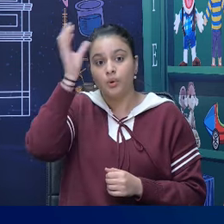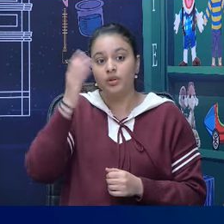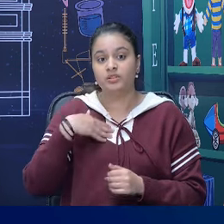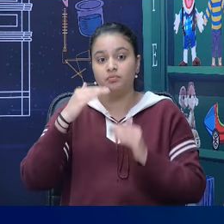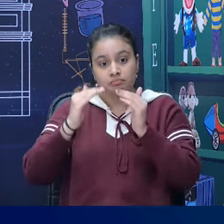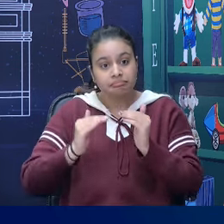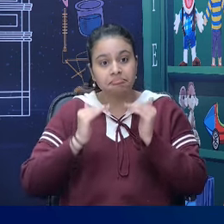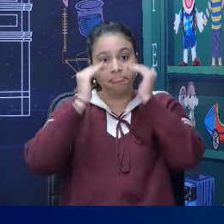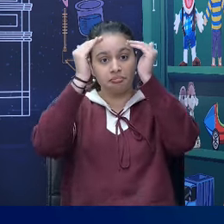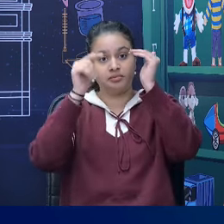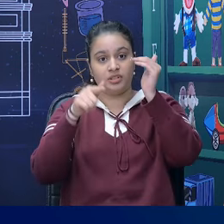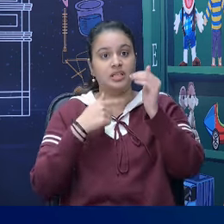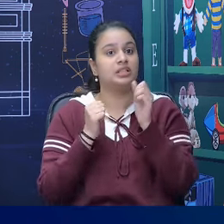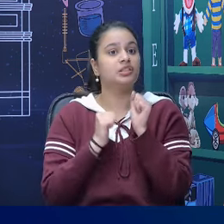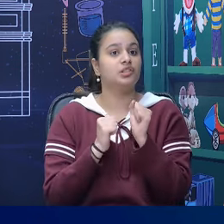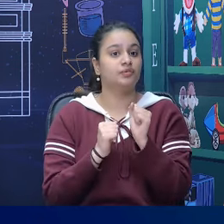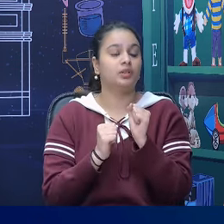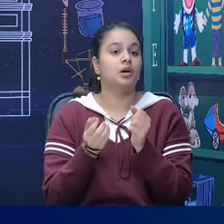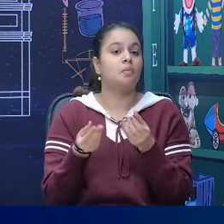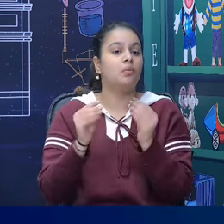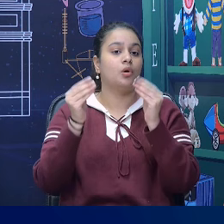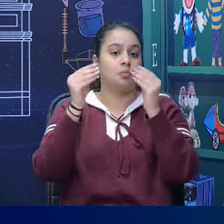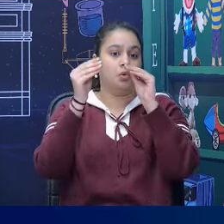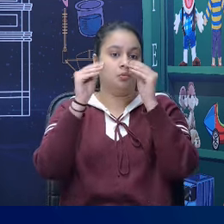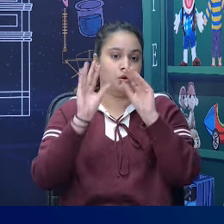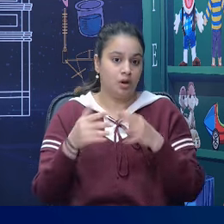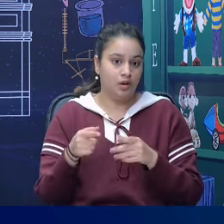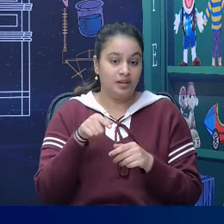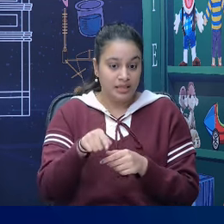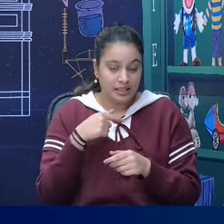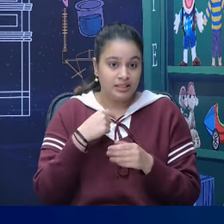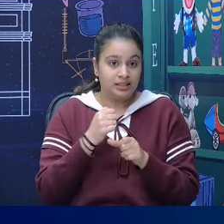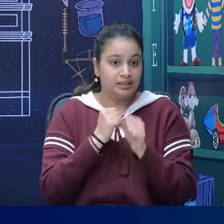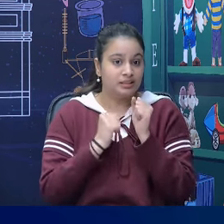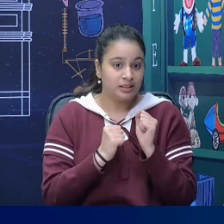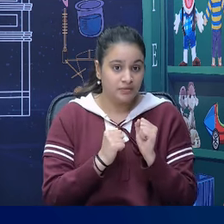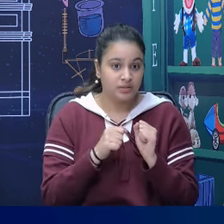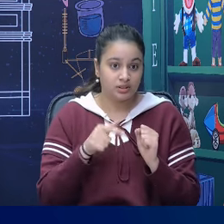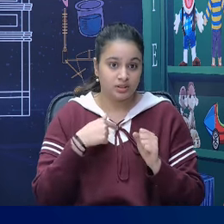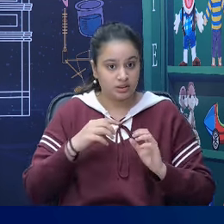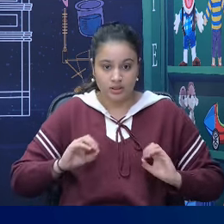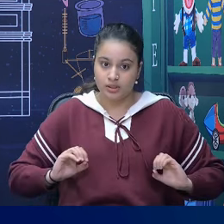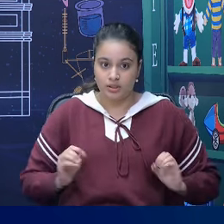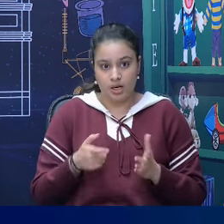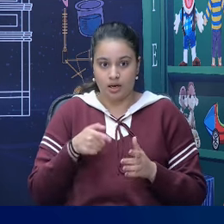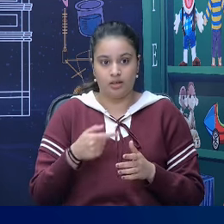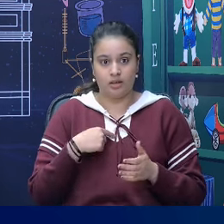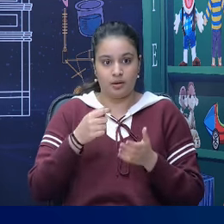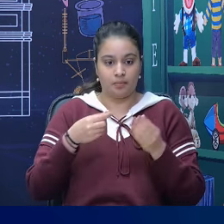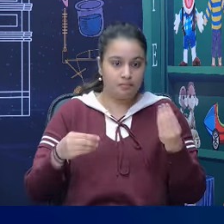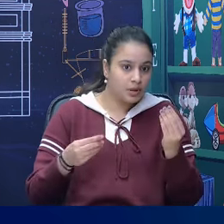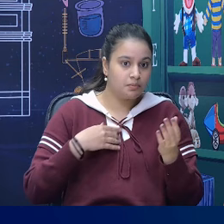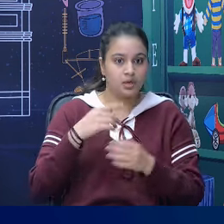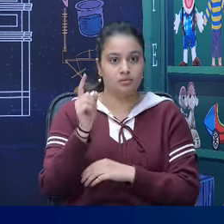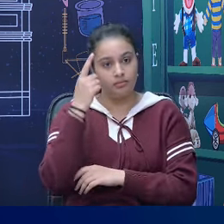ले उसकी जो डिफिकल्टी है वो बढ़ती जा रही है तो उसको और डिफिकल्ट हम शुरू शुरू से पेपर पेंसिल से अगर इस्तेमाल करें